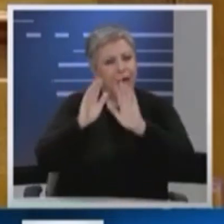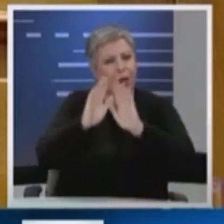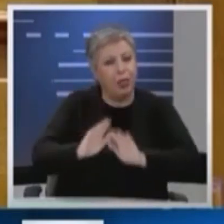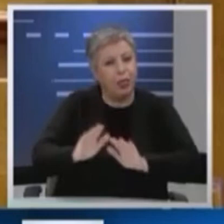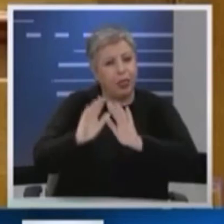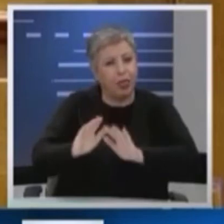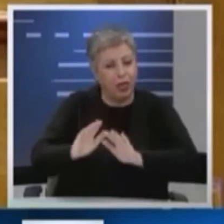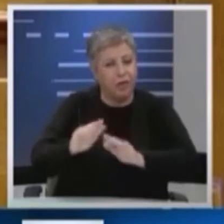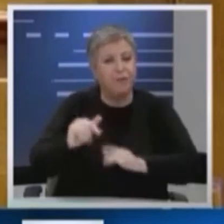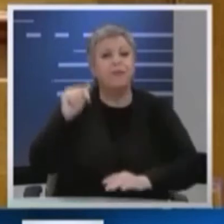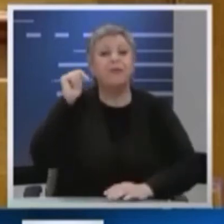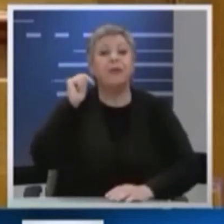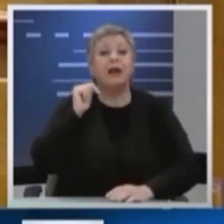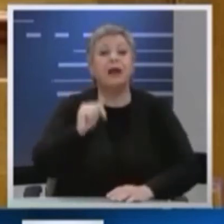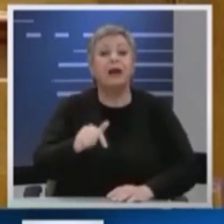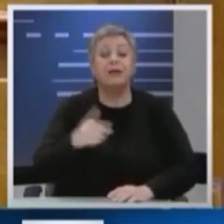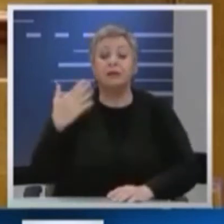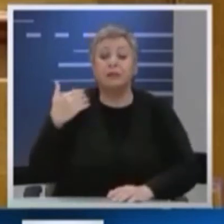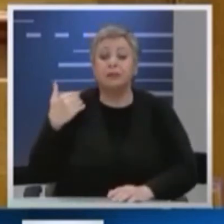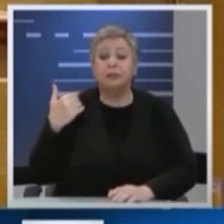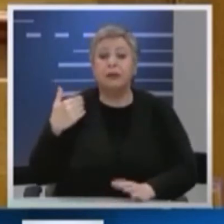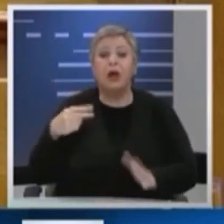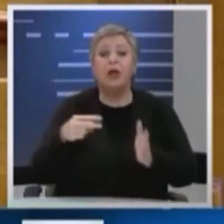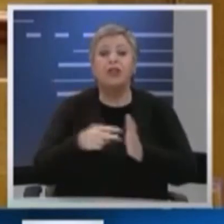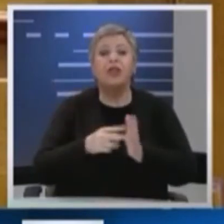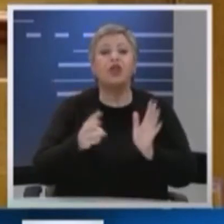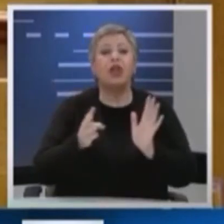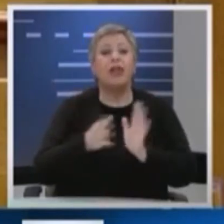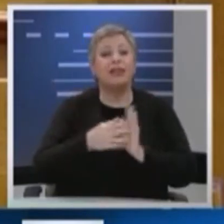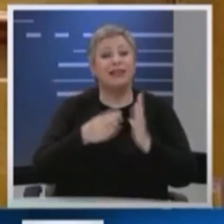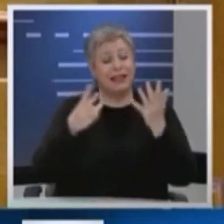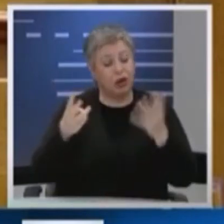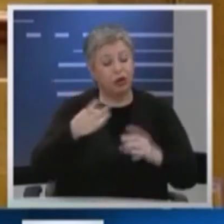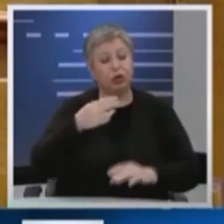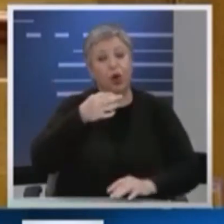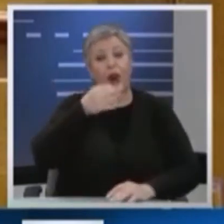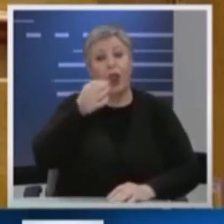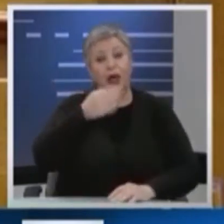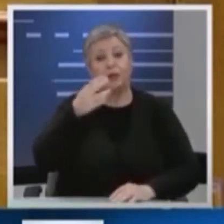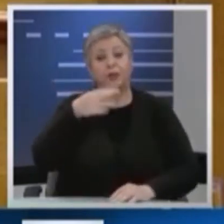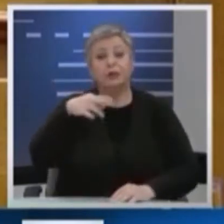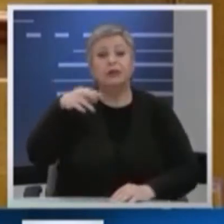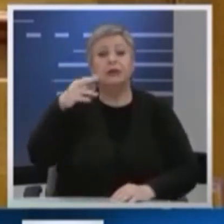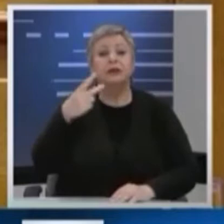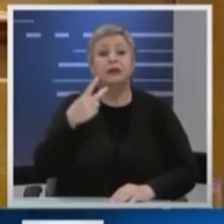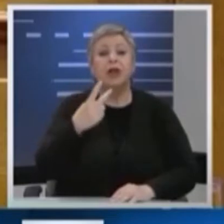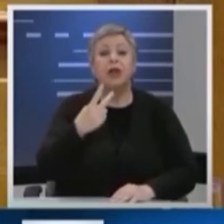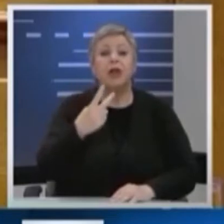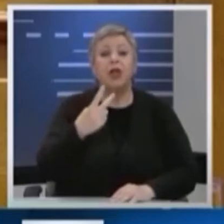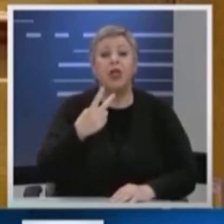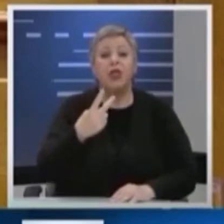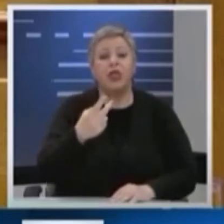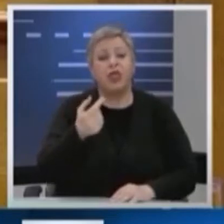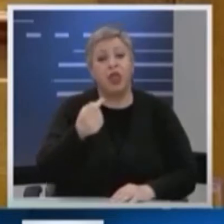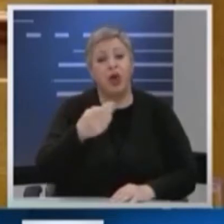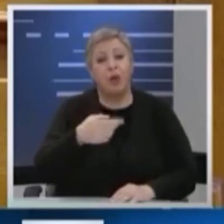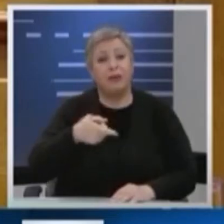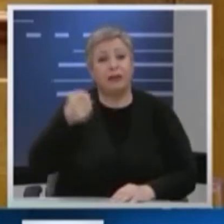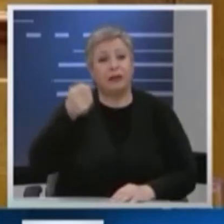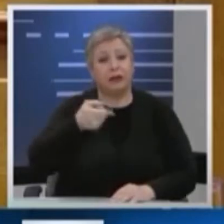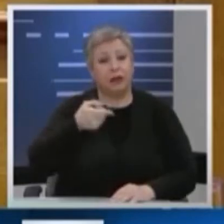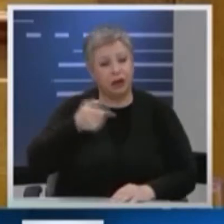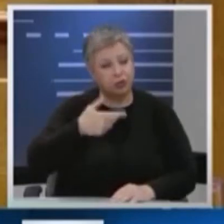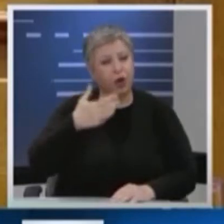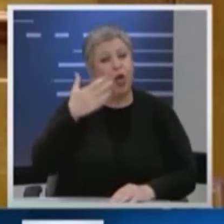ανάπτυξη δεν πέτυχε τον προβλεπόμενο για το 2018 στόχο του 2,5%, καθώς έμεινε κάτω από το 2% για να δημιουργήσει τον